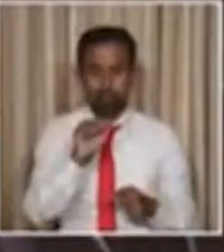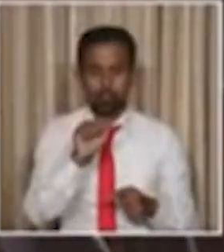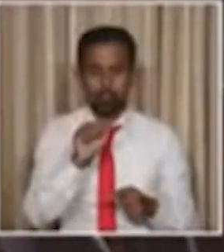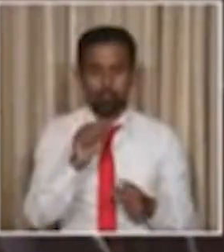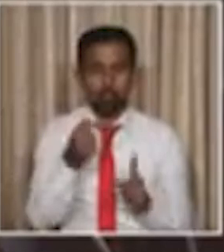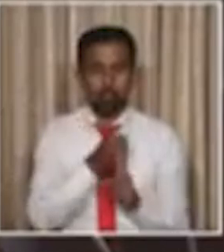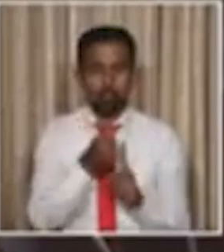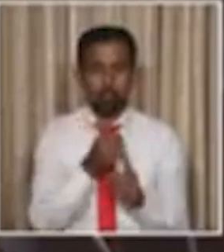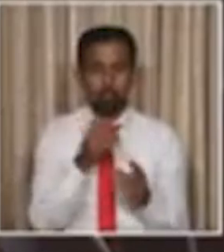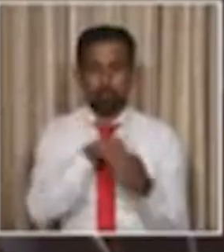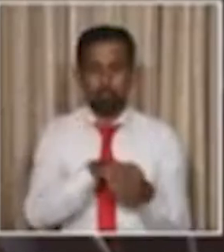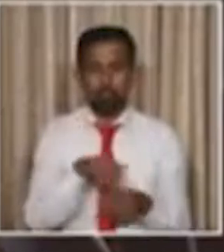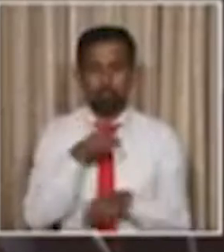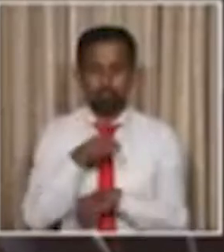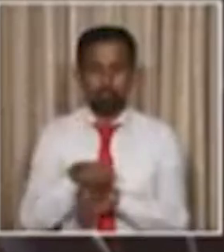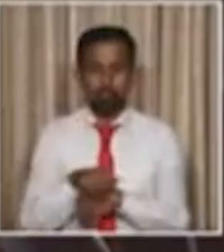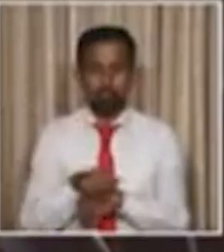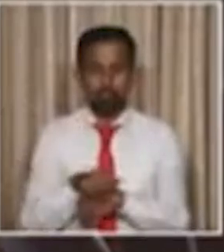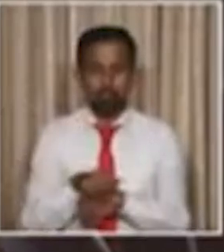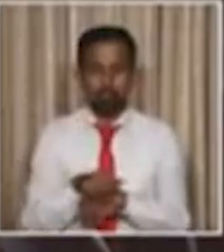මෙදිහත් වෙච්ච වෙලාවේ